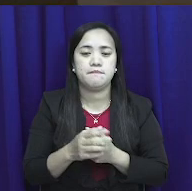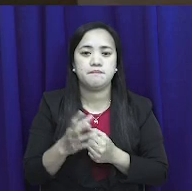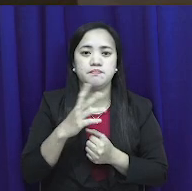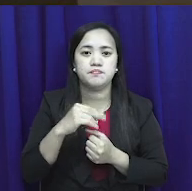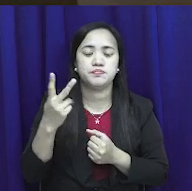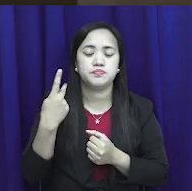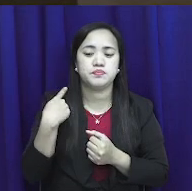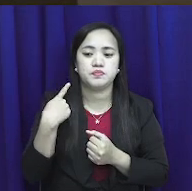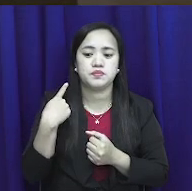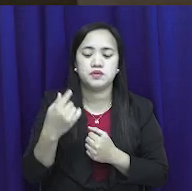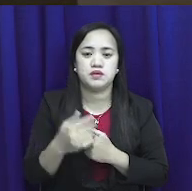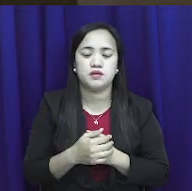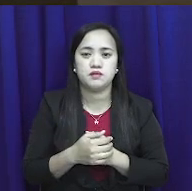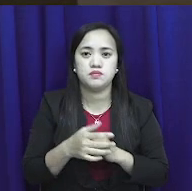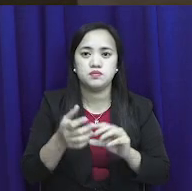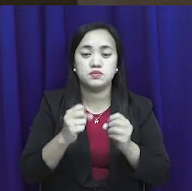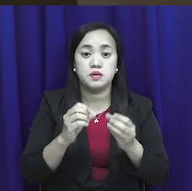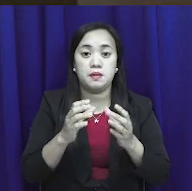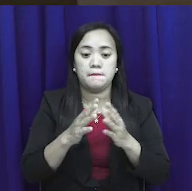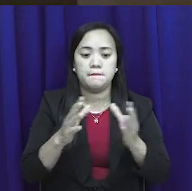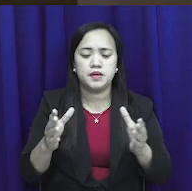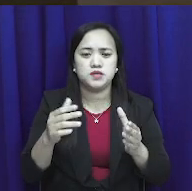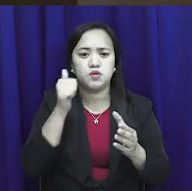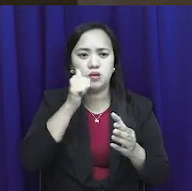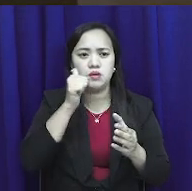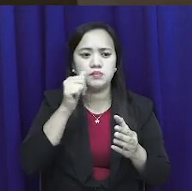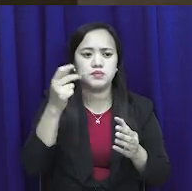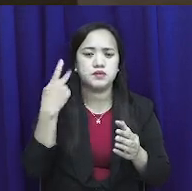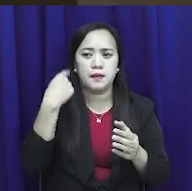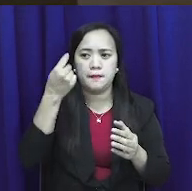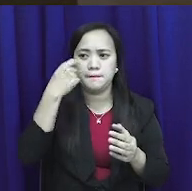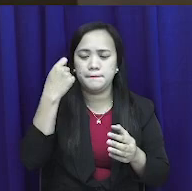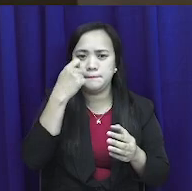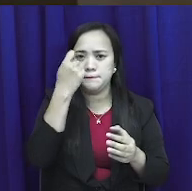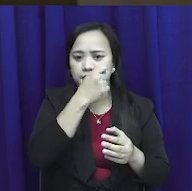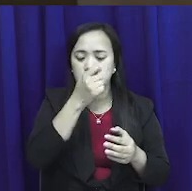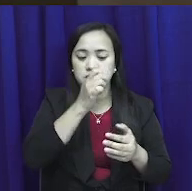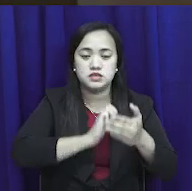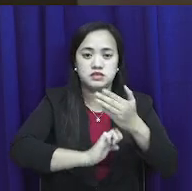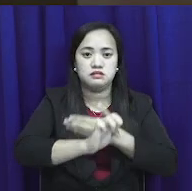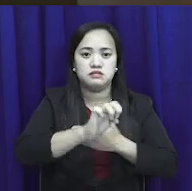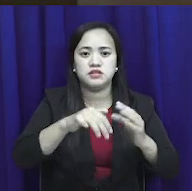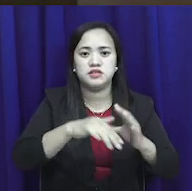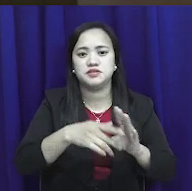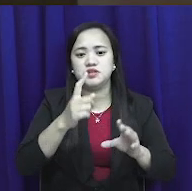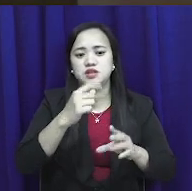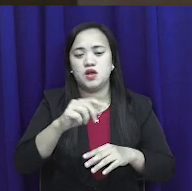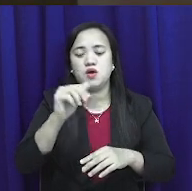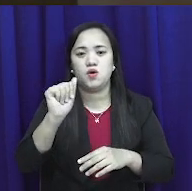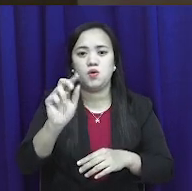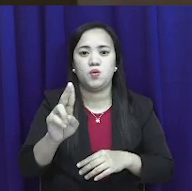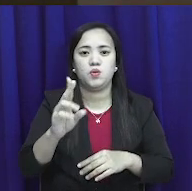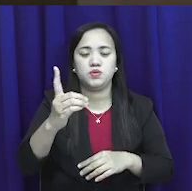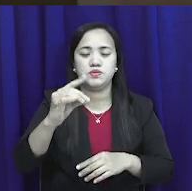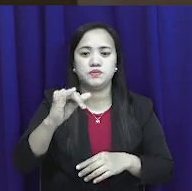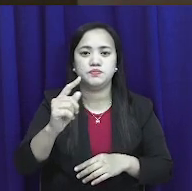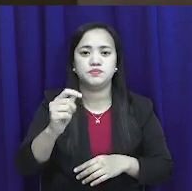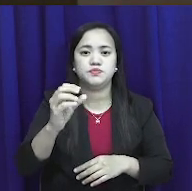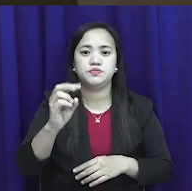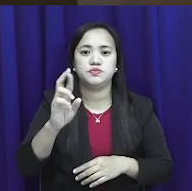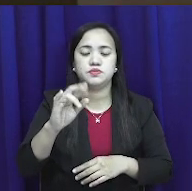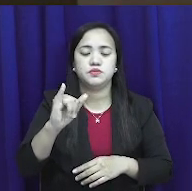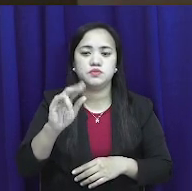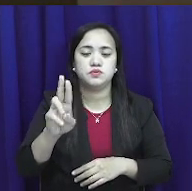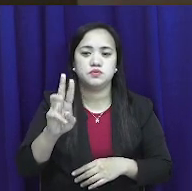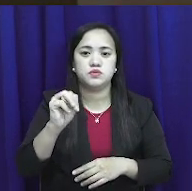kaya sa kanilang wala mas maaga pa sa loob ng auditorium e o kaya ko sinasabihan It's because